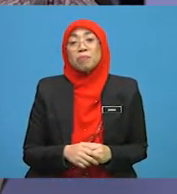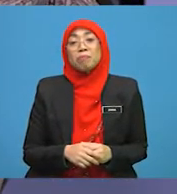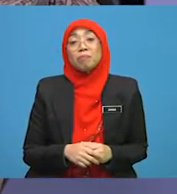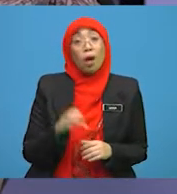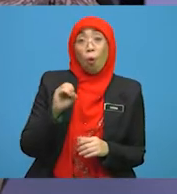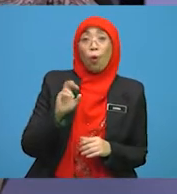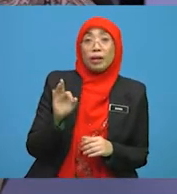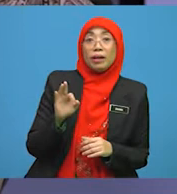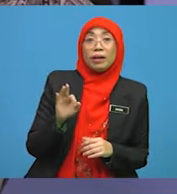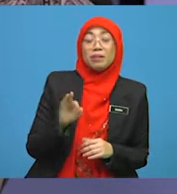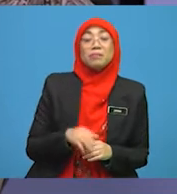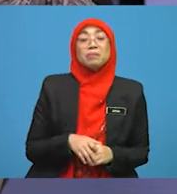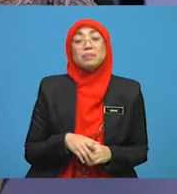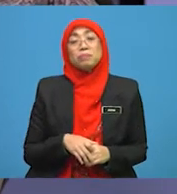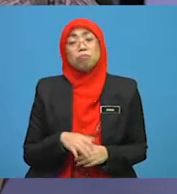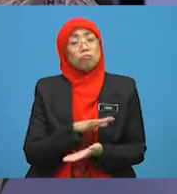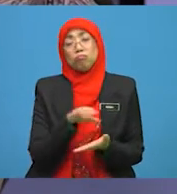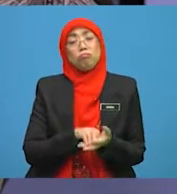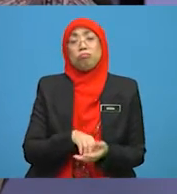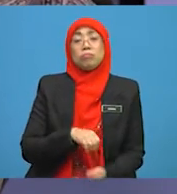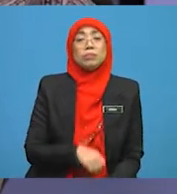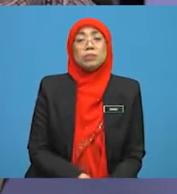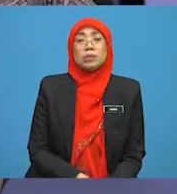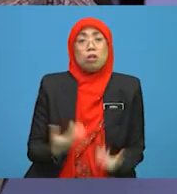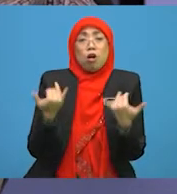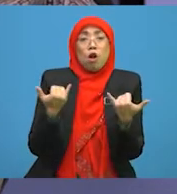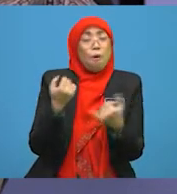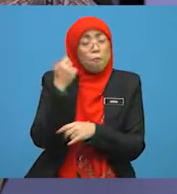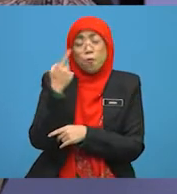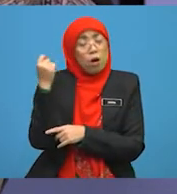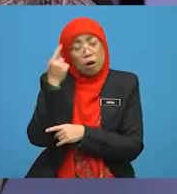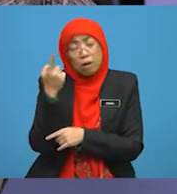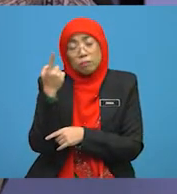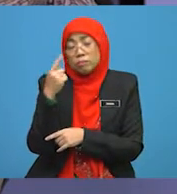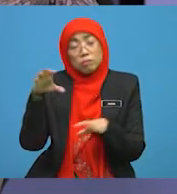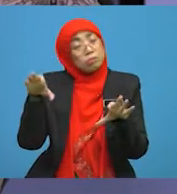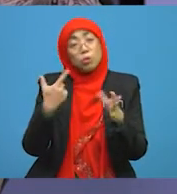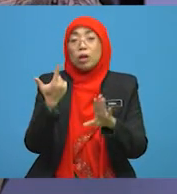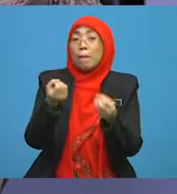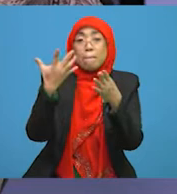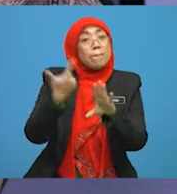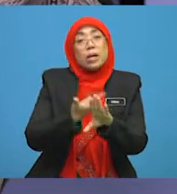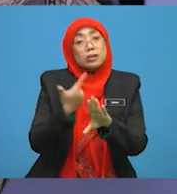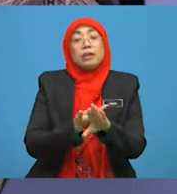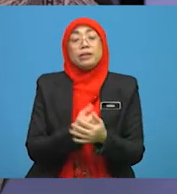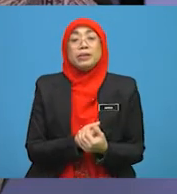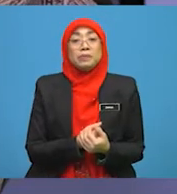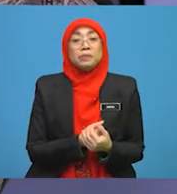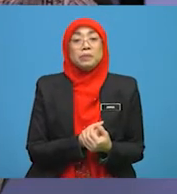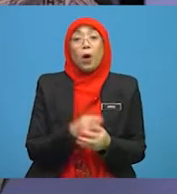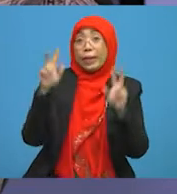Baiklah para pelajar. Sekarang kita uji pula kefahaman pelajar tentang tajuk perubahan